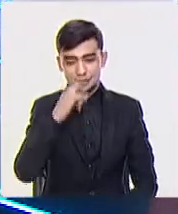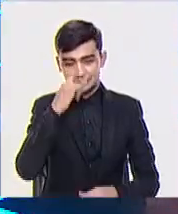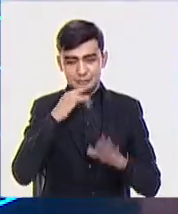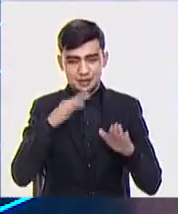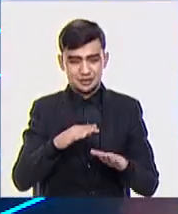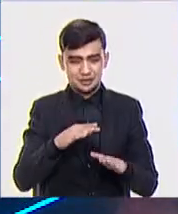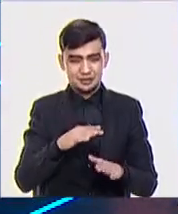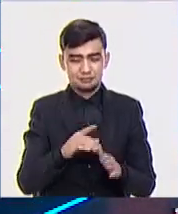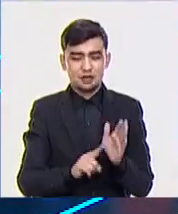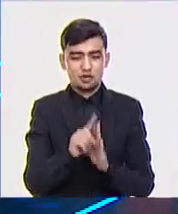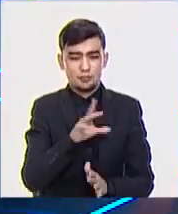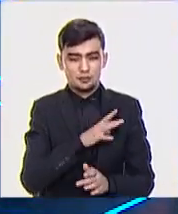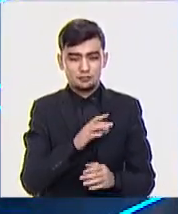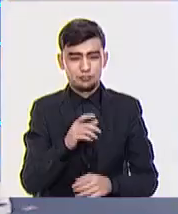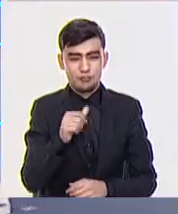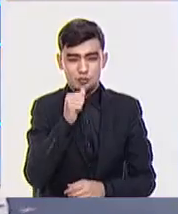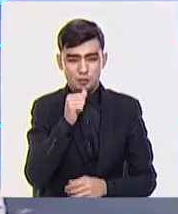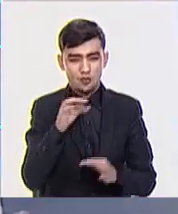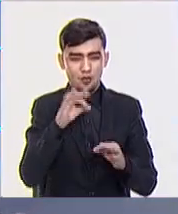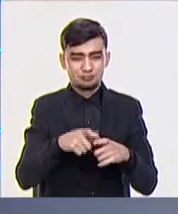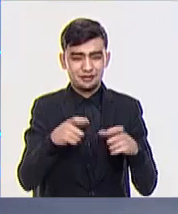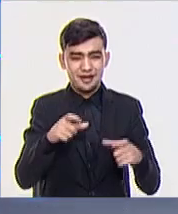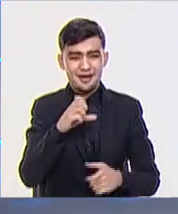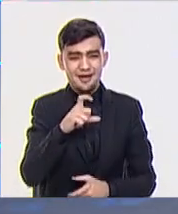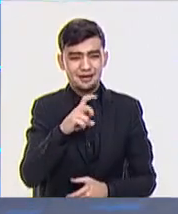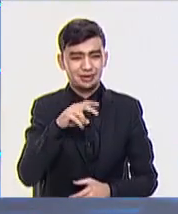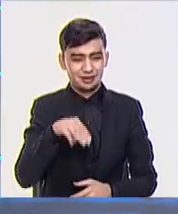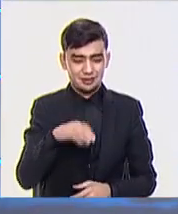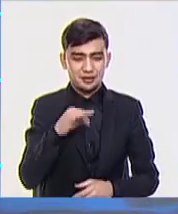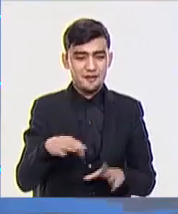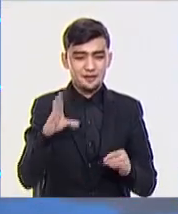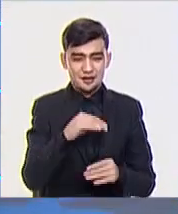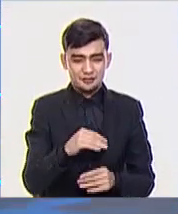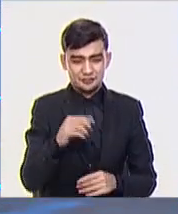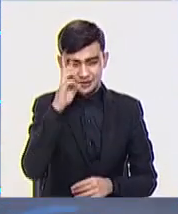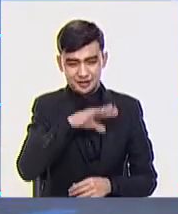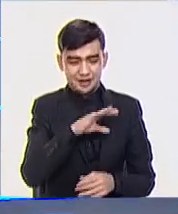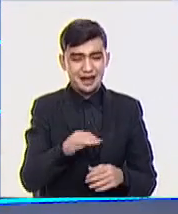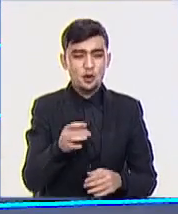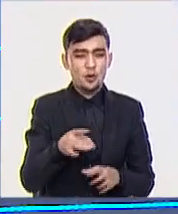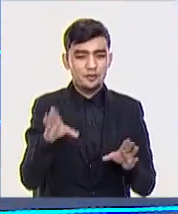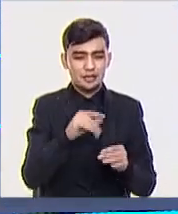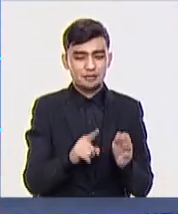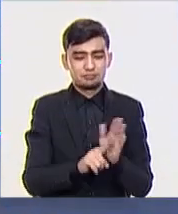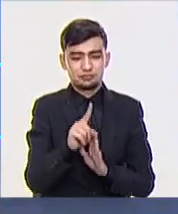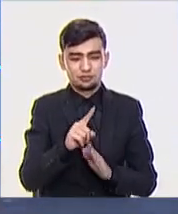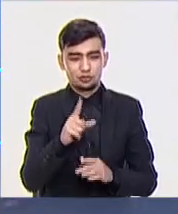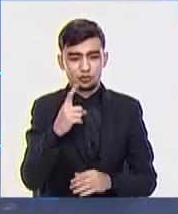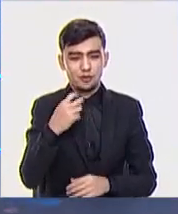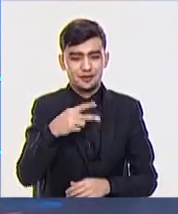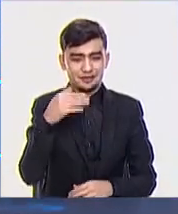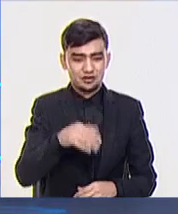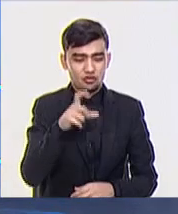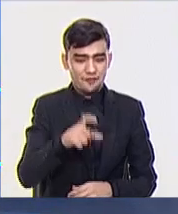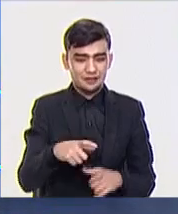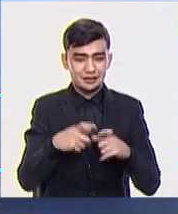Казахстане стартовала пробная ЕНТ. До 1 февраля во всех регионах страны тестирование пройдут 120 тысяч человек.